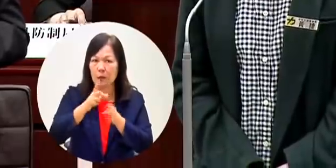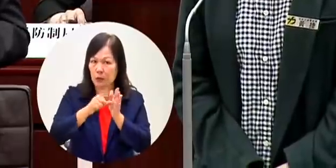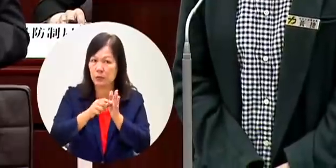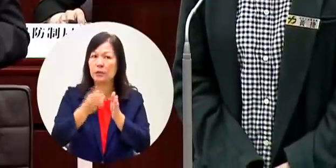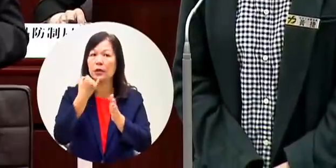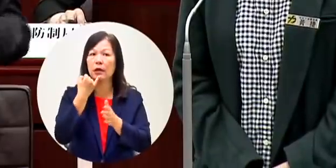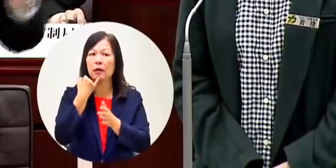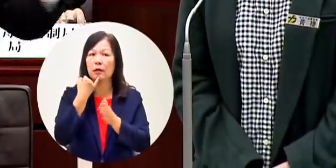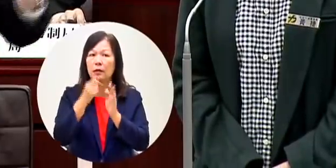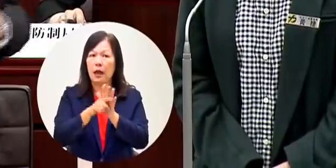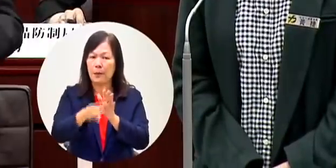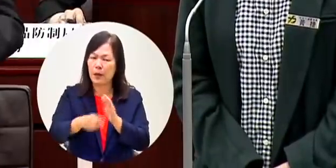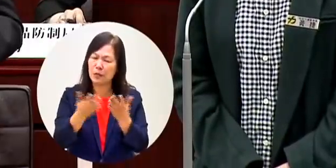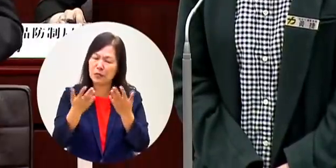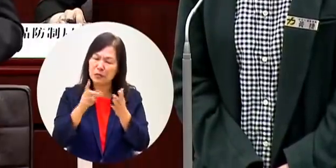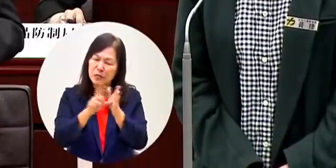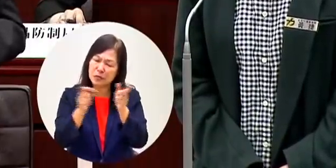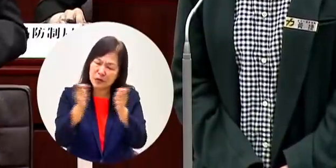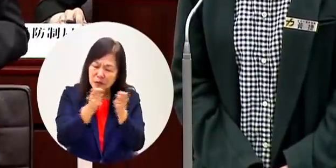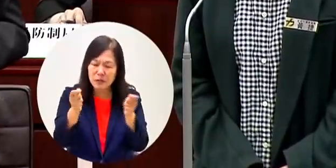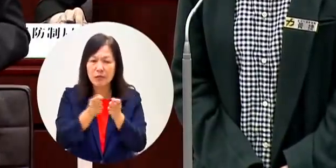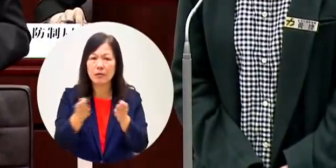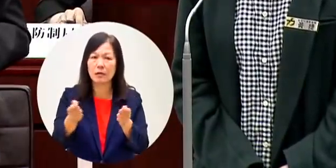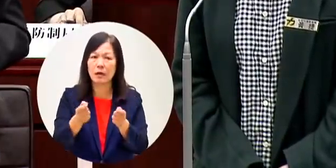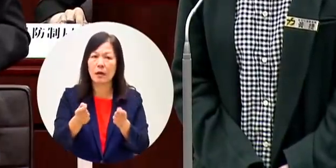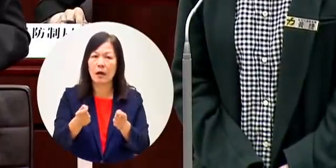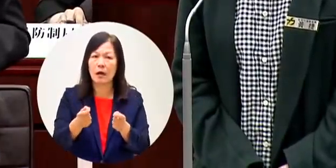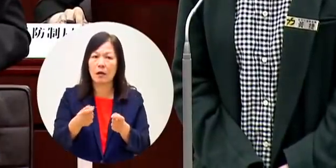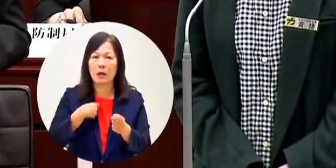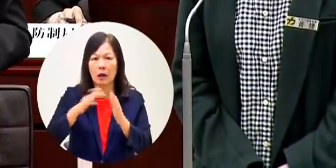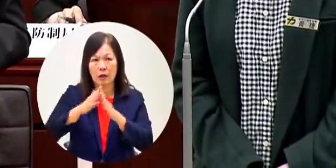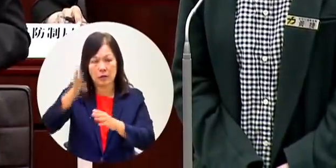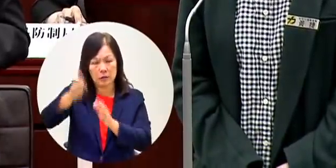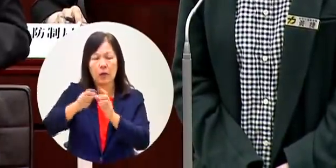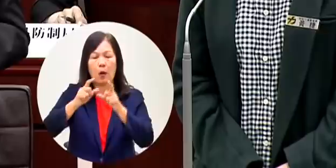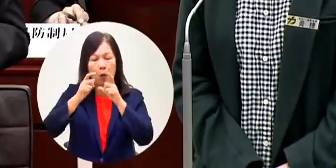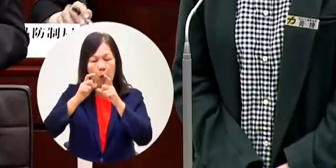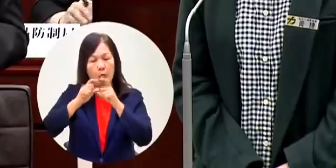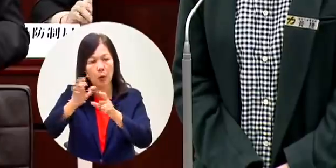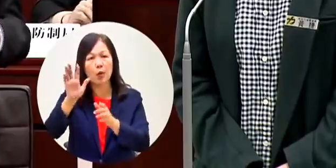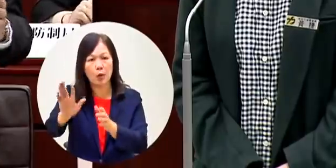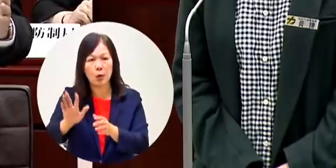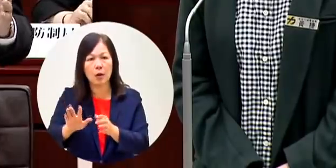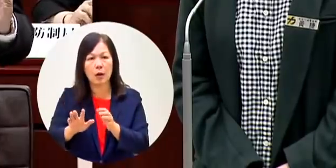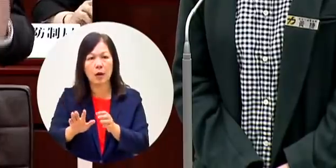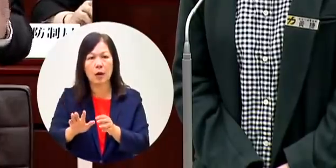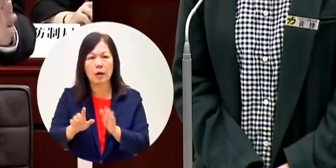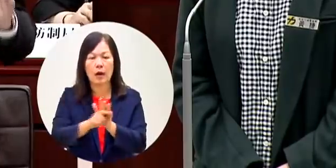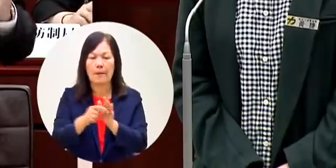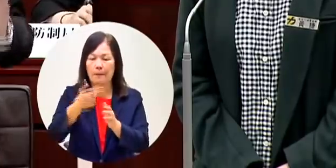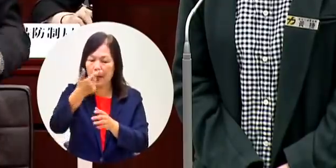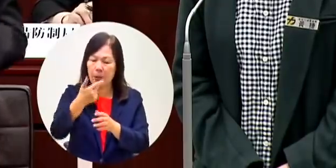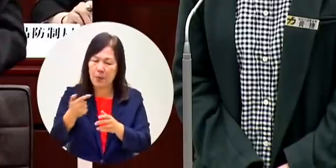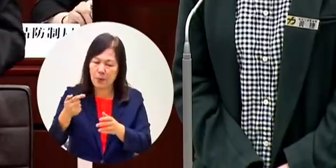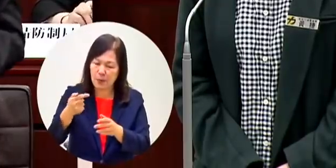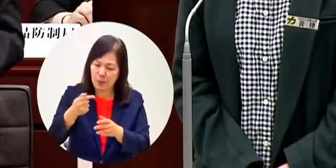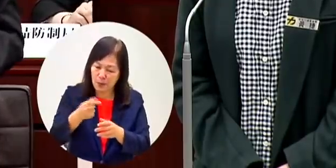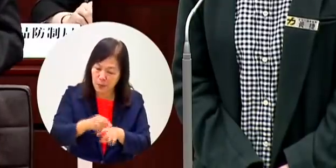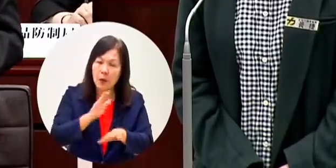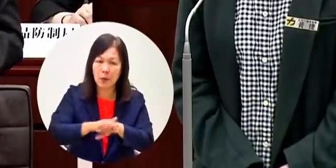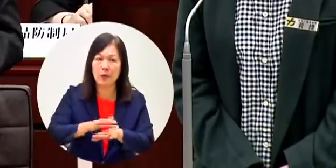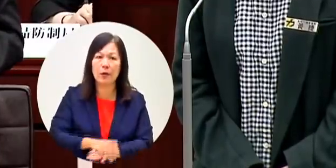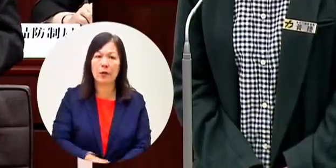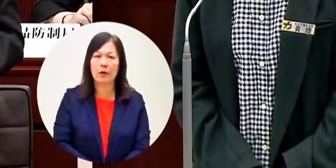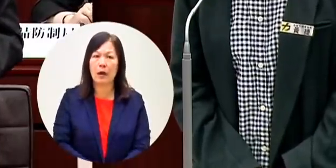个，我想市长刚好答了，空气品质会改善，但是我不敢很明确的告诉你说要多少时